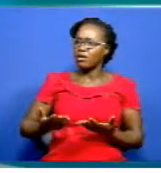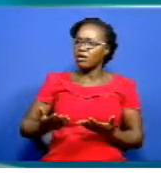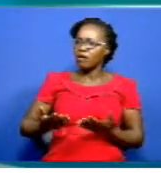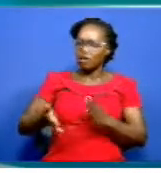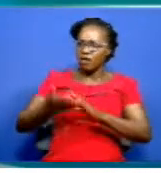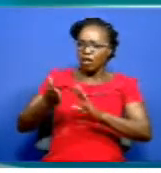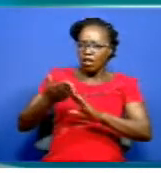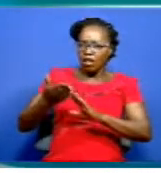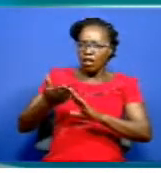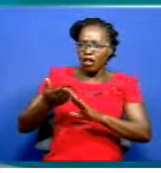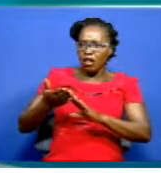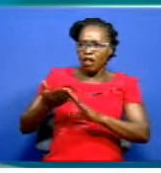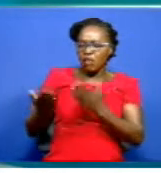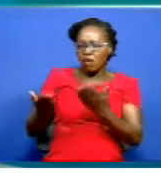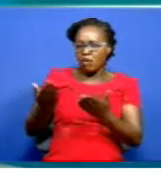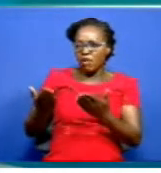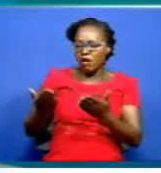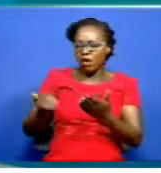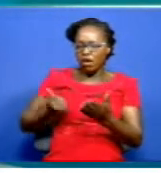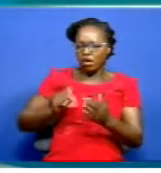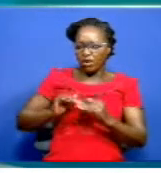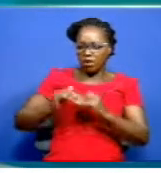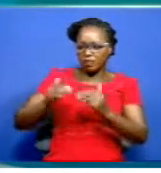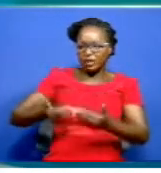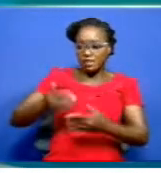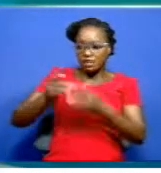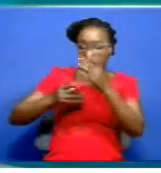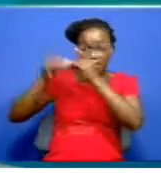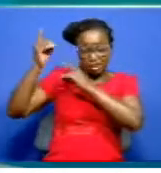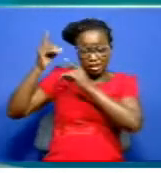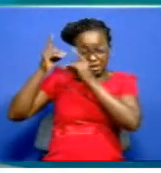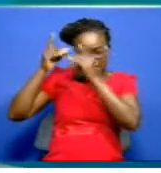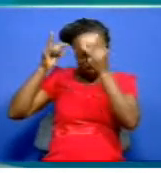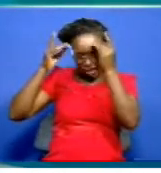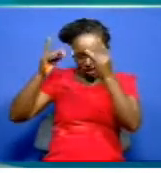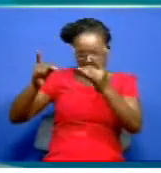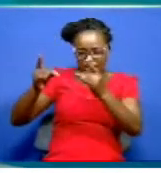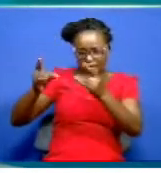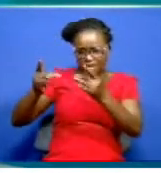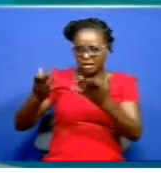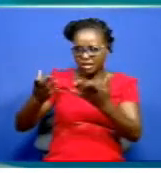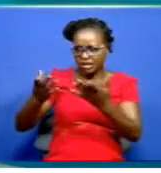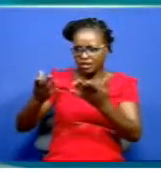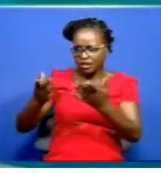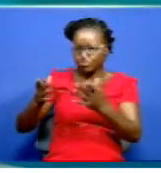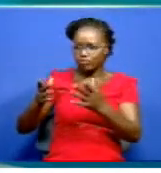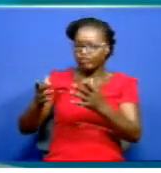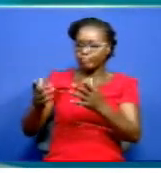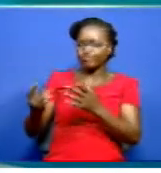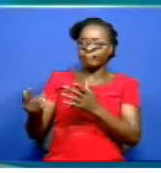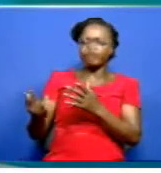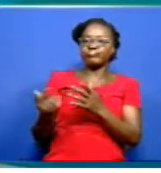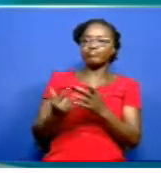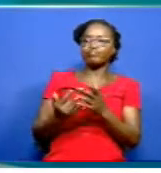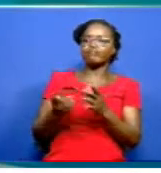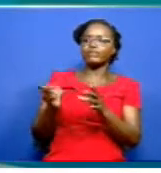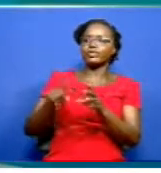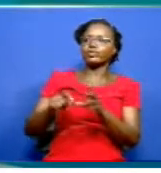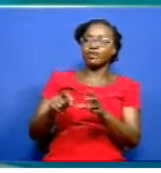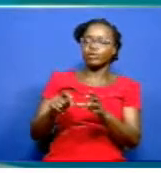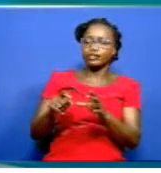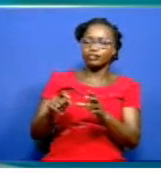haraka sababu msichana alikuwa mjamzito akaamua kuenda kuishi na baba mtoto, ama ni kitu